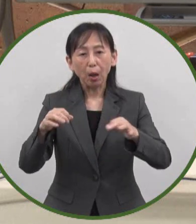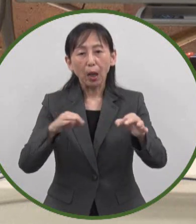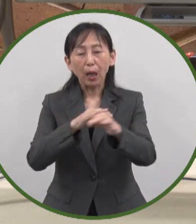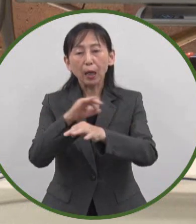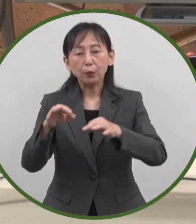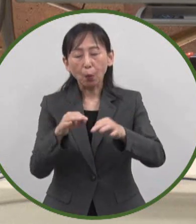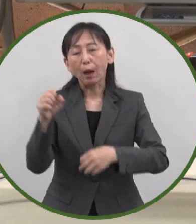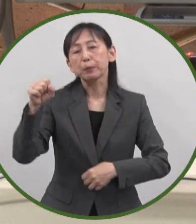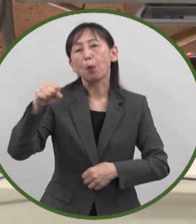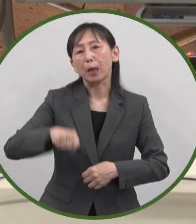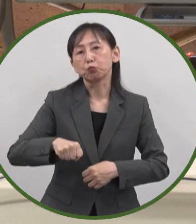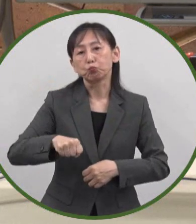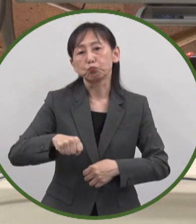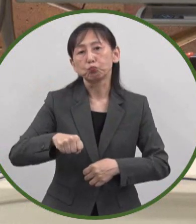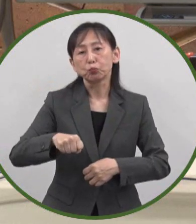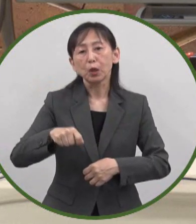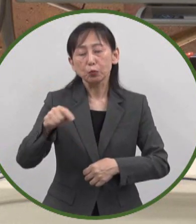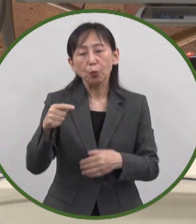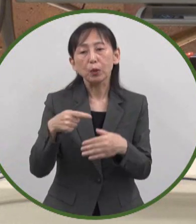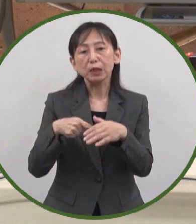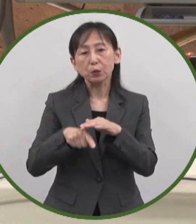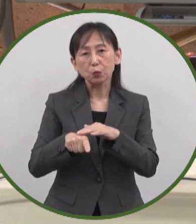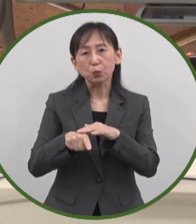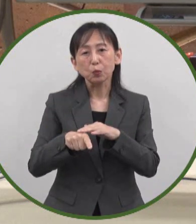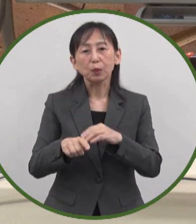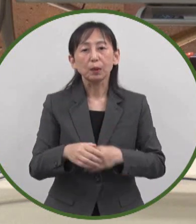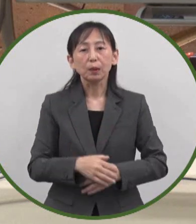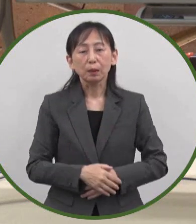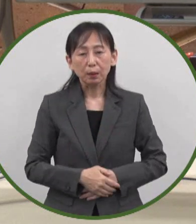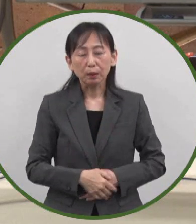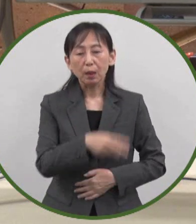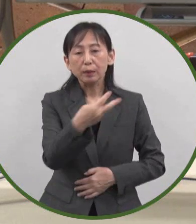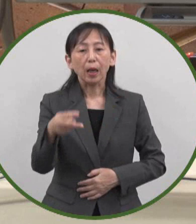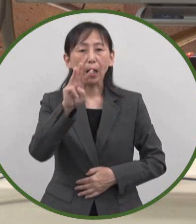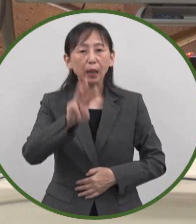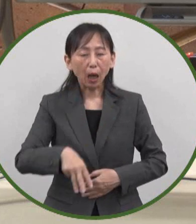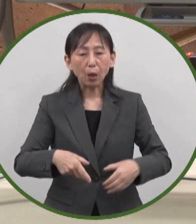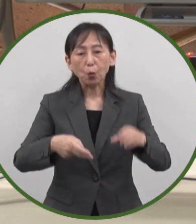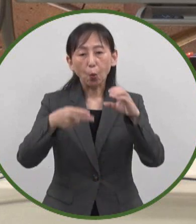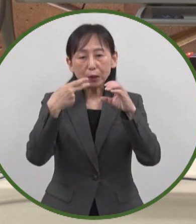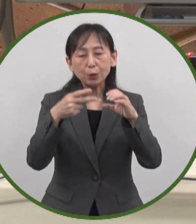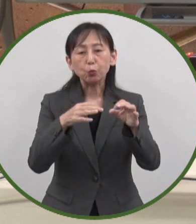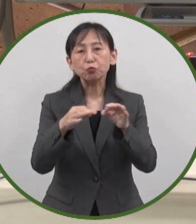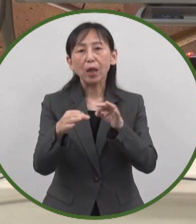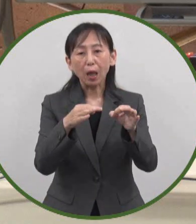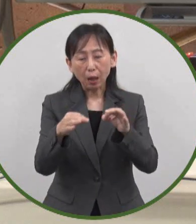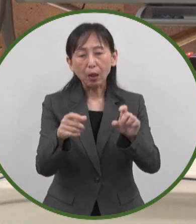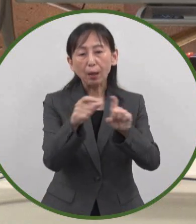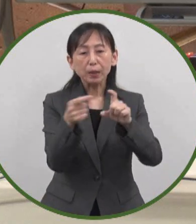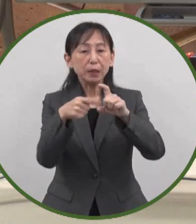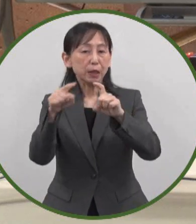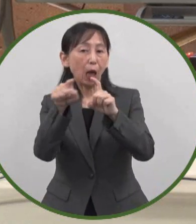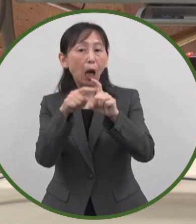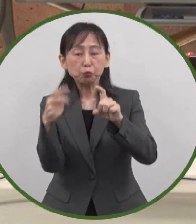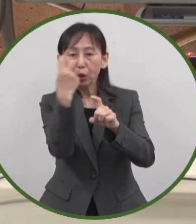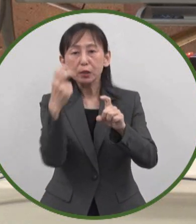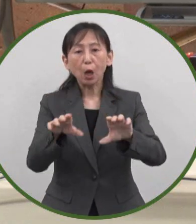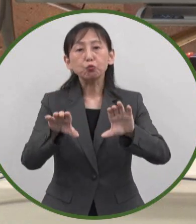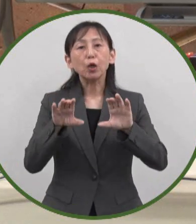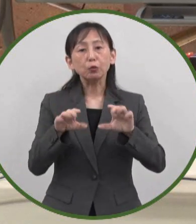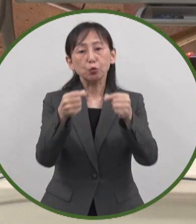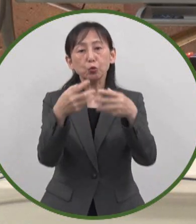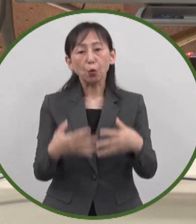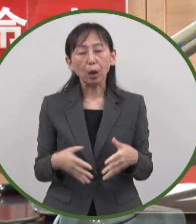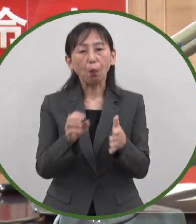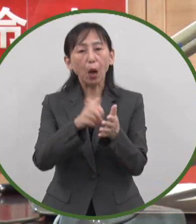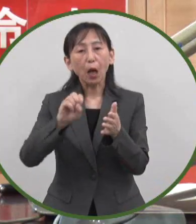認めるというかそういうことになる理由と、まあ、あとあの流れ館の飲食店 の PCR 受験の有無を要件からなくした理由、その辺をお聞きでき